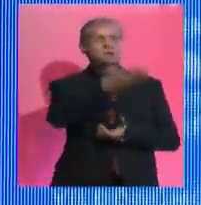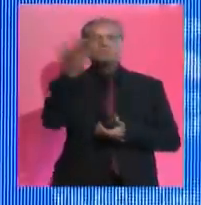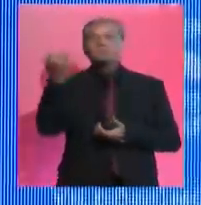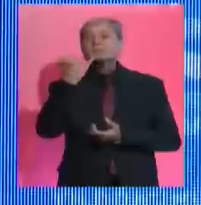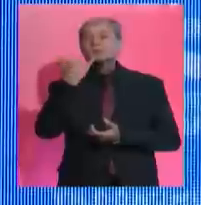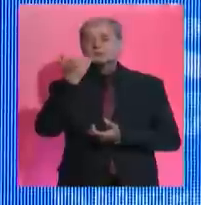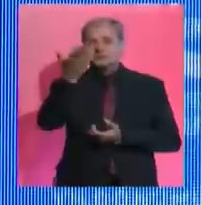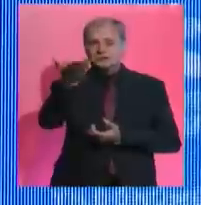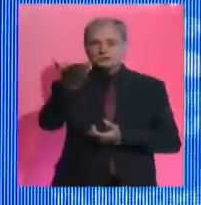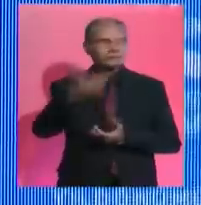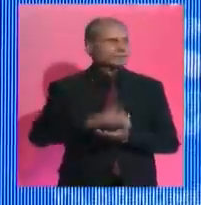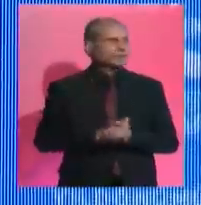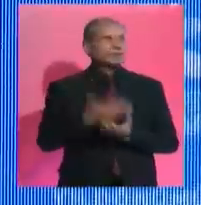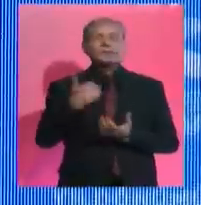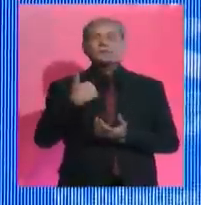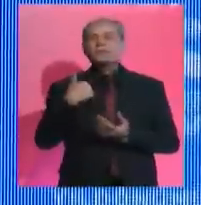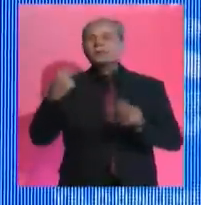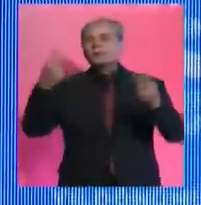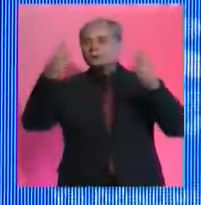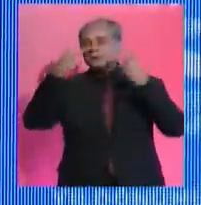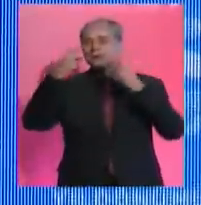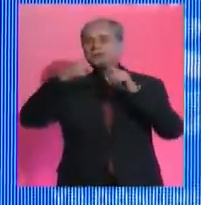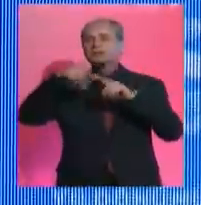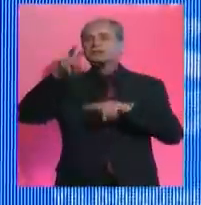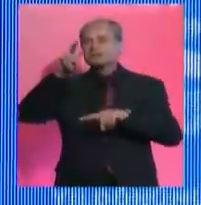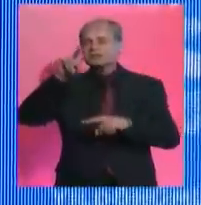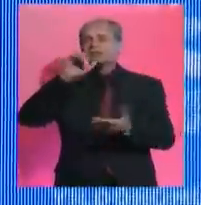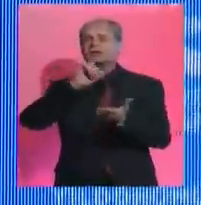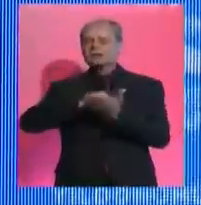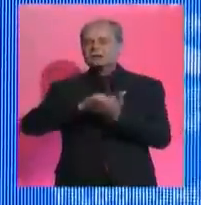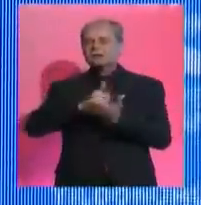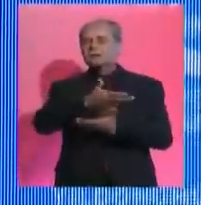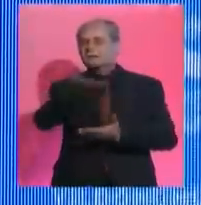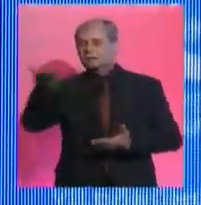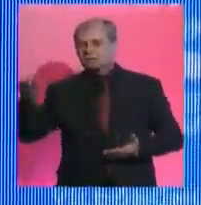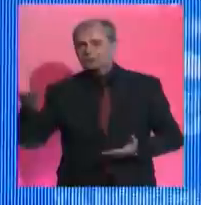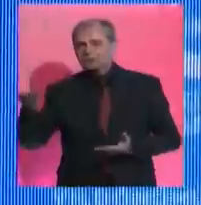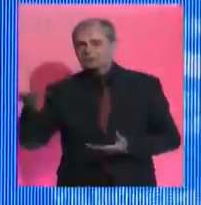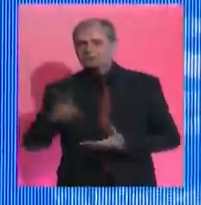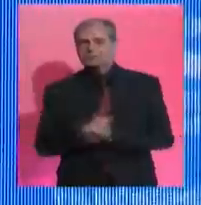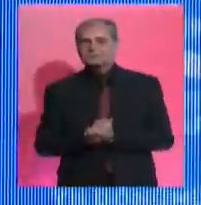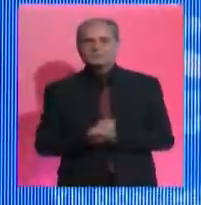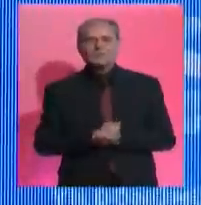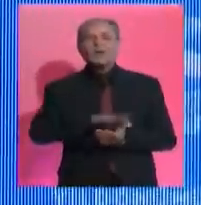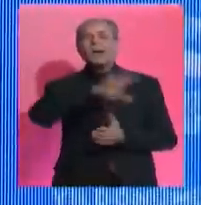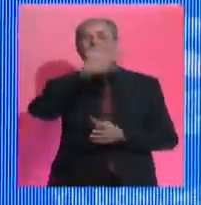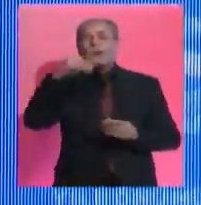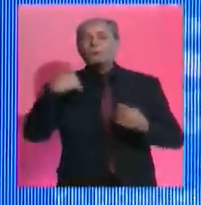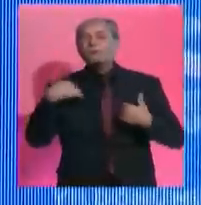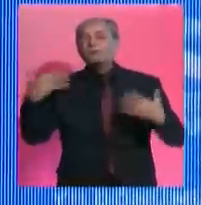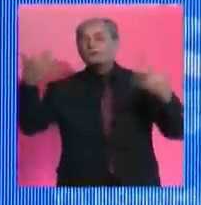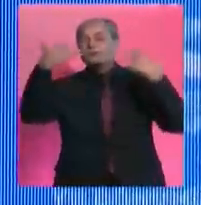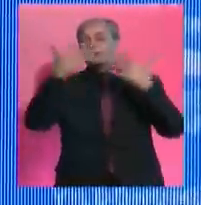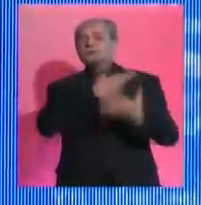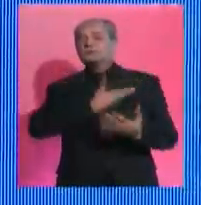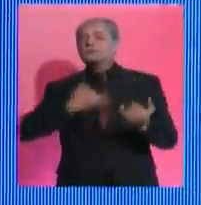konuklar bizleri izleyen Haber yapan değerli basın emekçileri miz ve ekranları başında bizi izleyen Sevgili